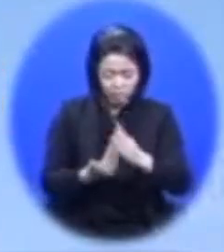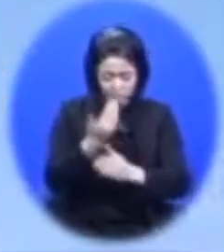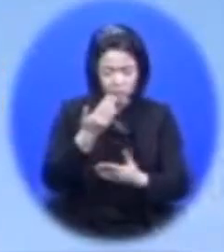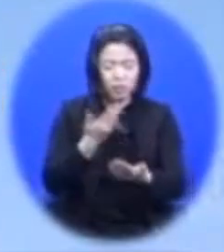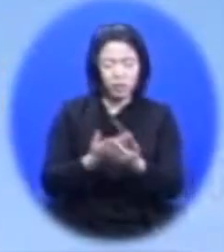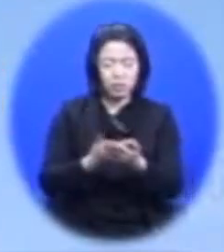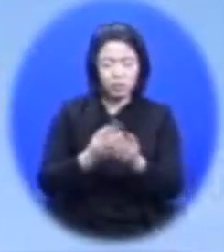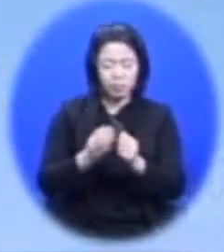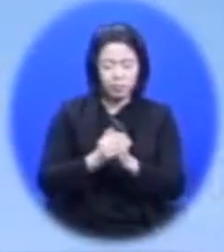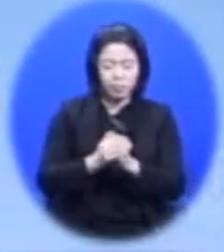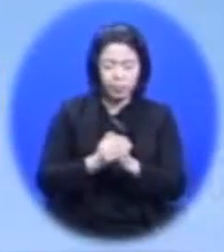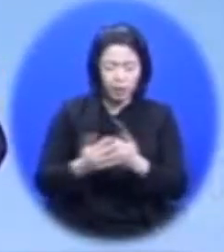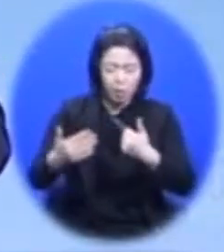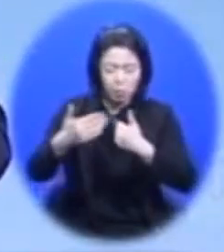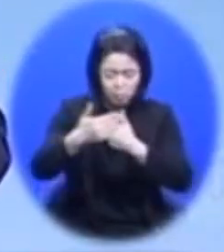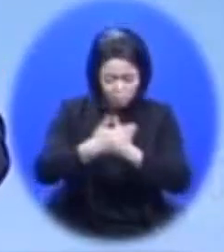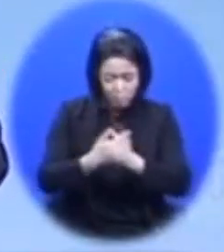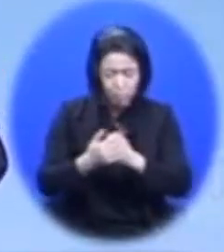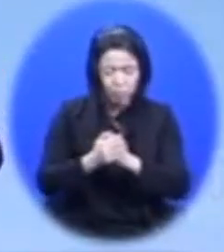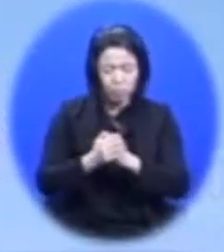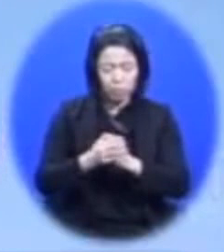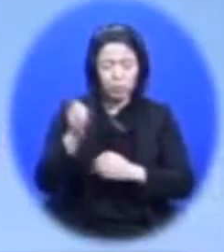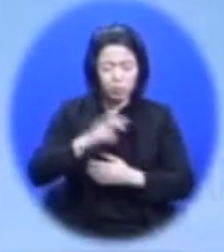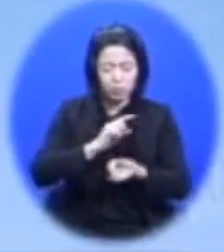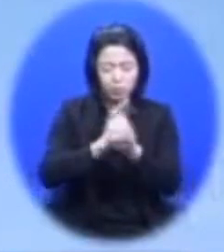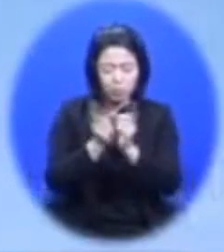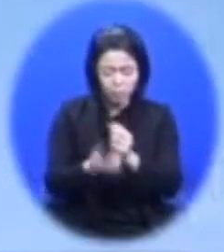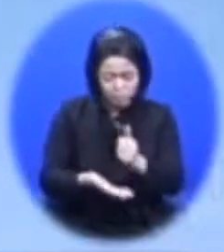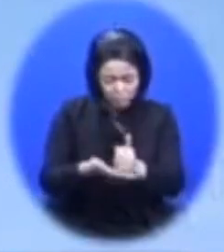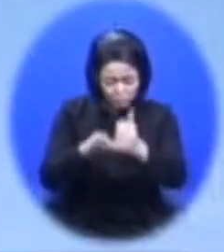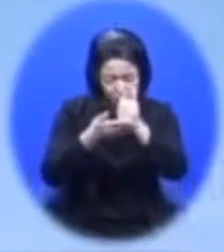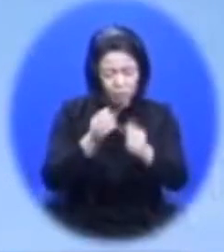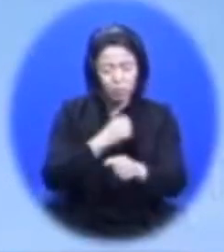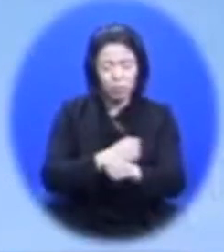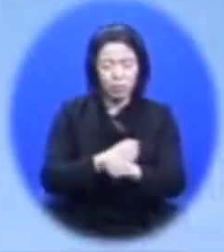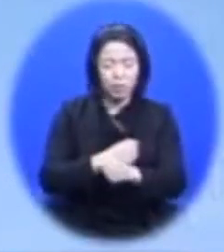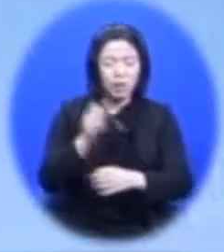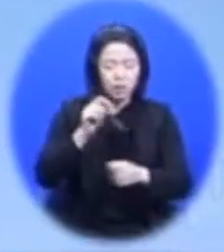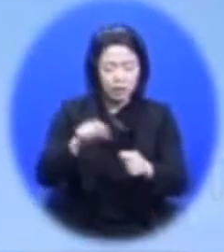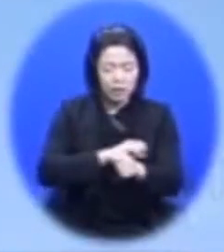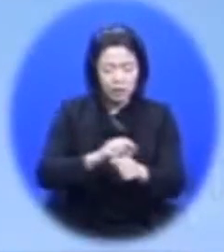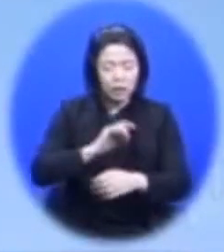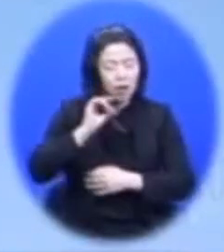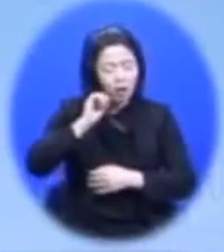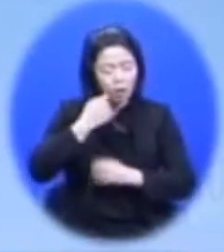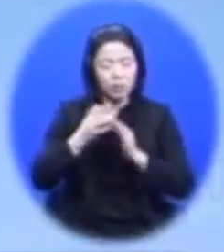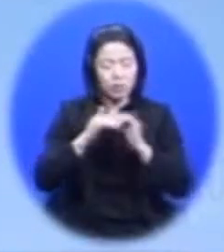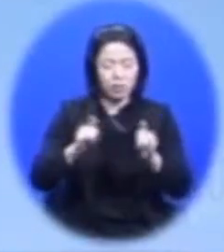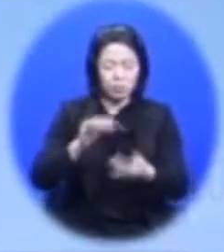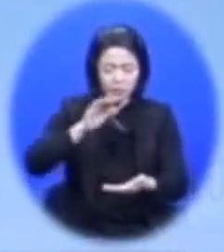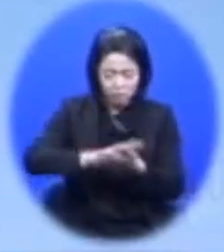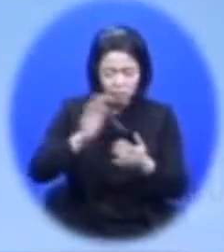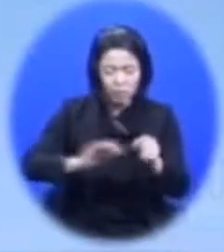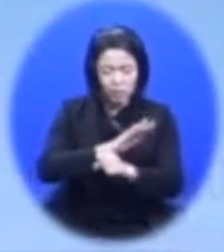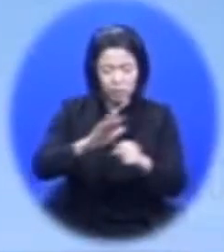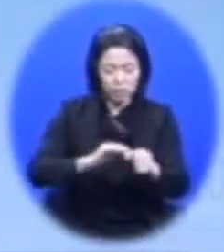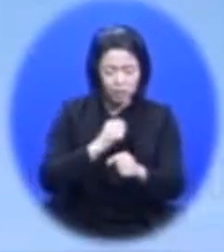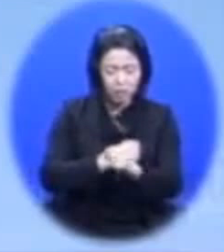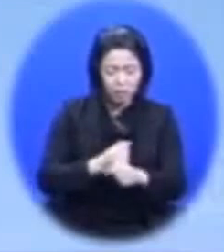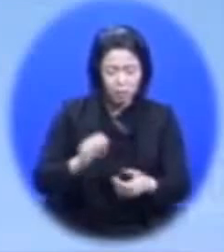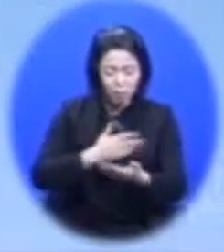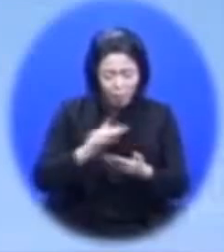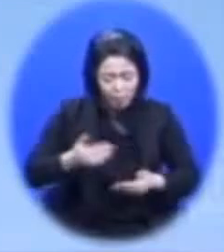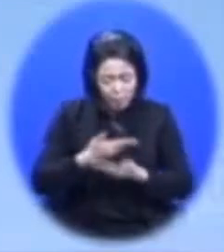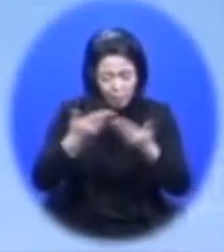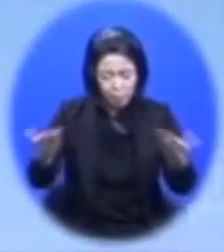하소서. 품어주고 또 서로 섬기고 특히 어려운 이들을 뜨겁게 사랑하고